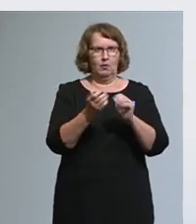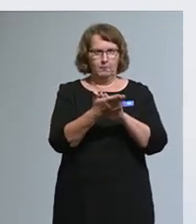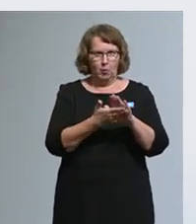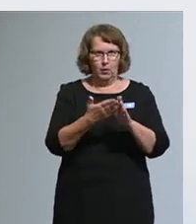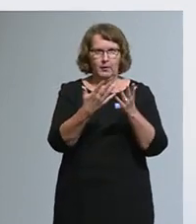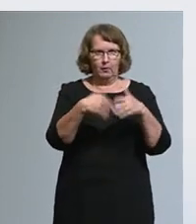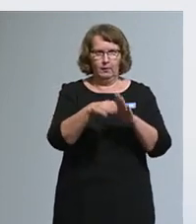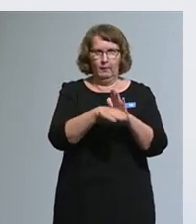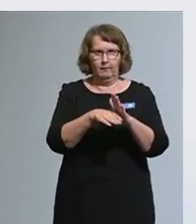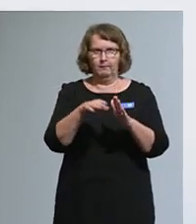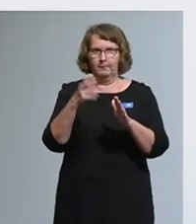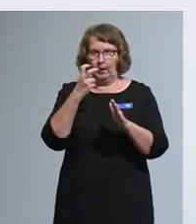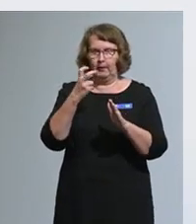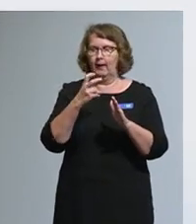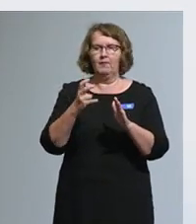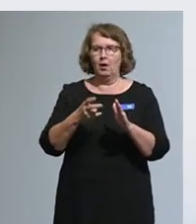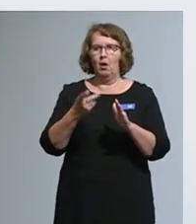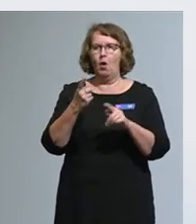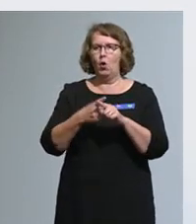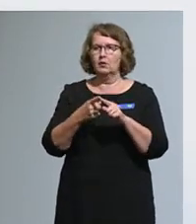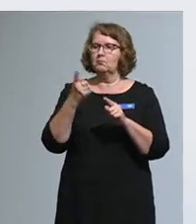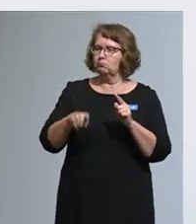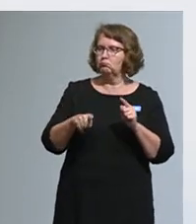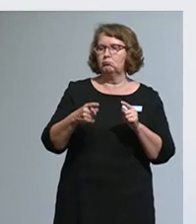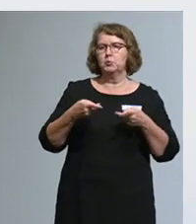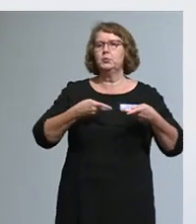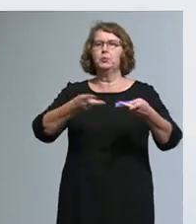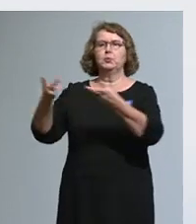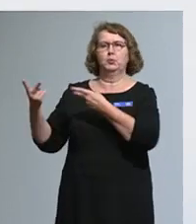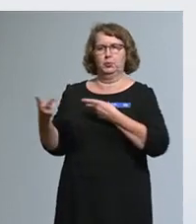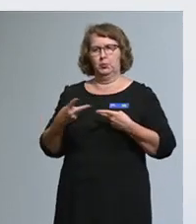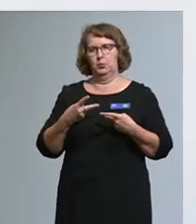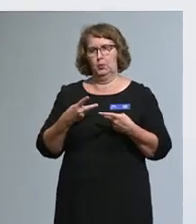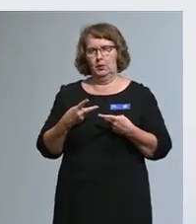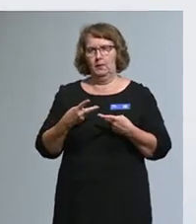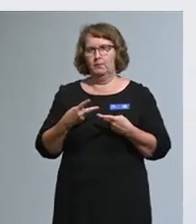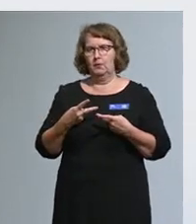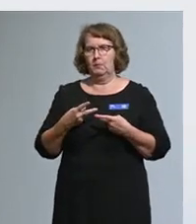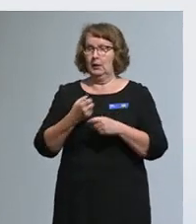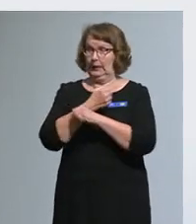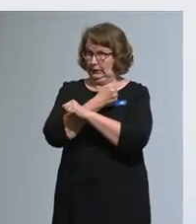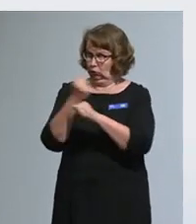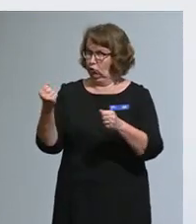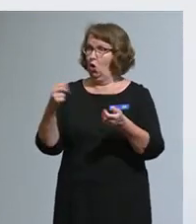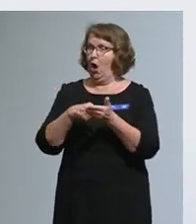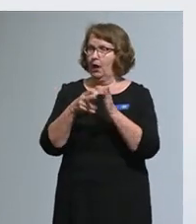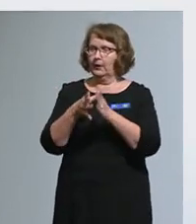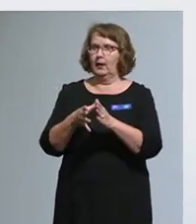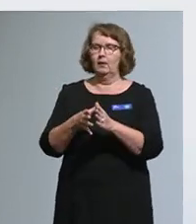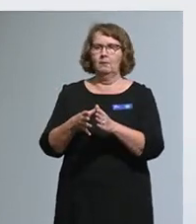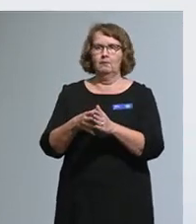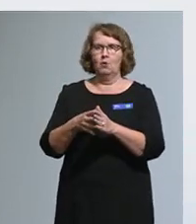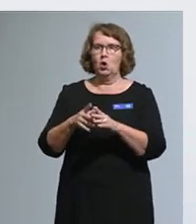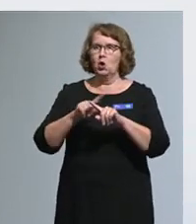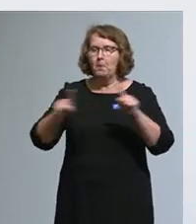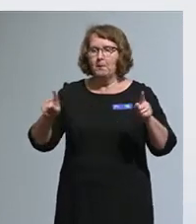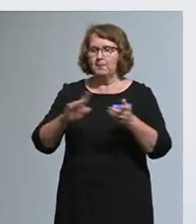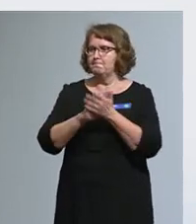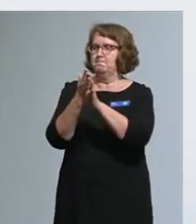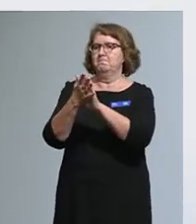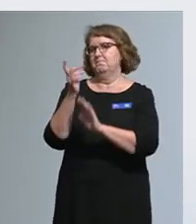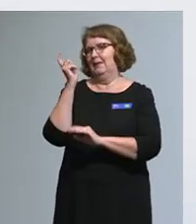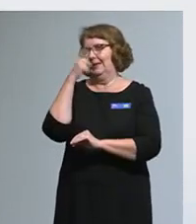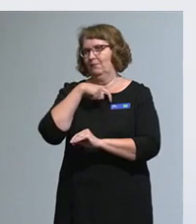järjestelyyn. Ja tämä on tietysti iso hanke, eikä onnistu ihan nopeasti, mutta tähän on tavoitteena mennä.